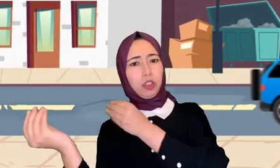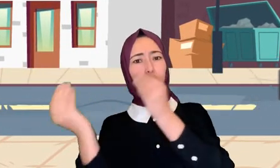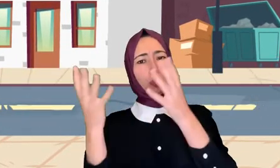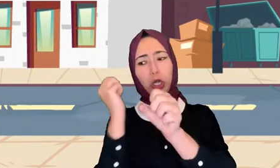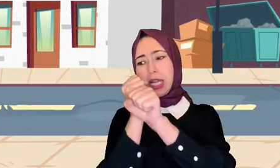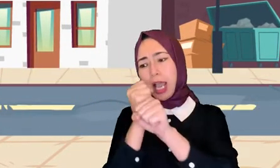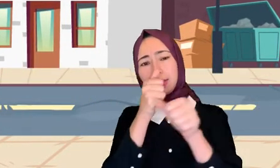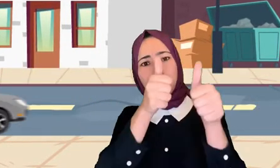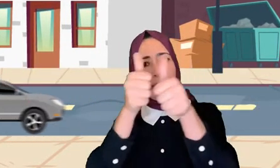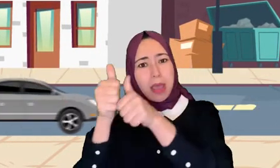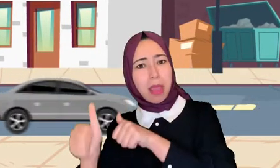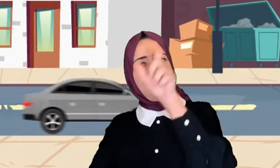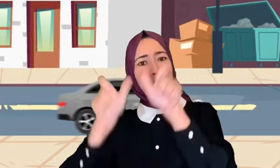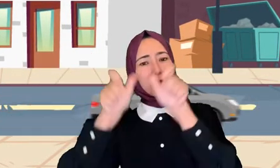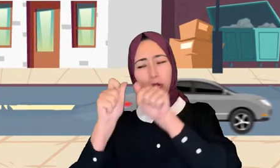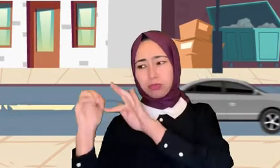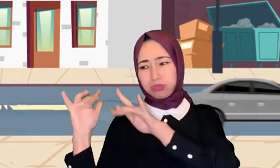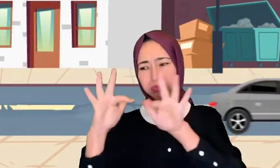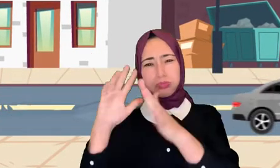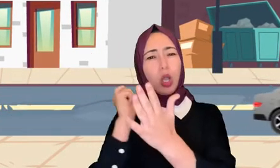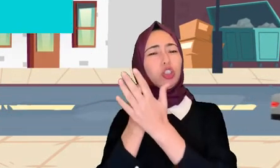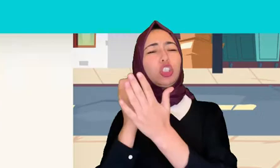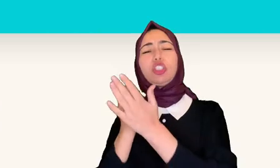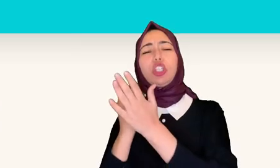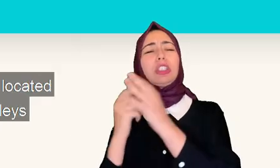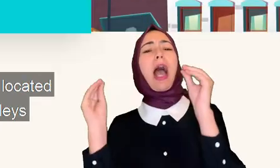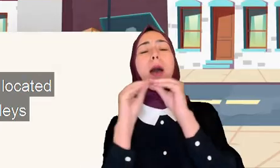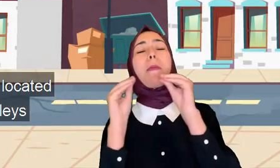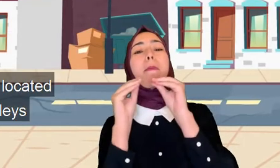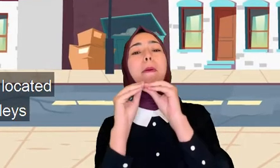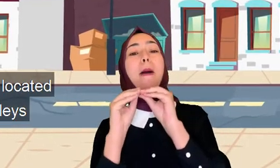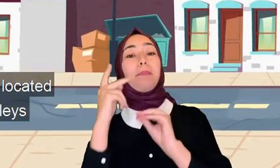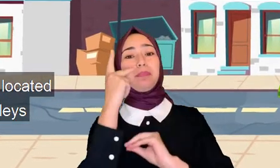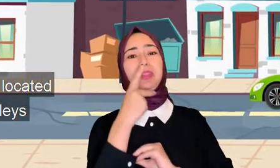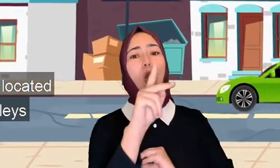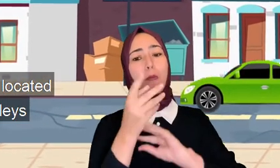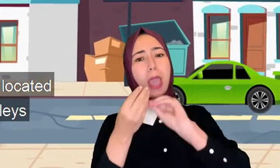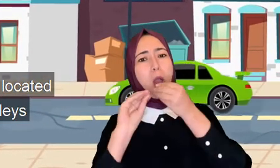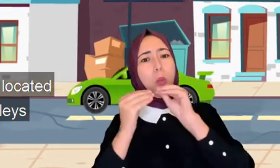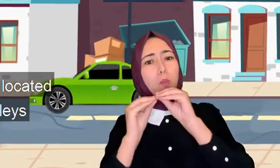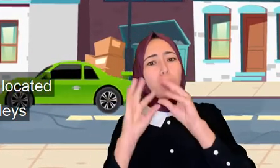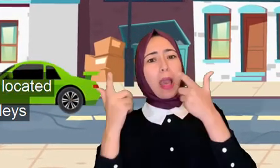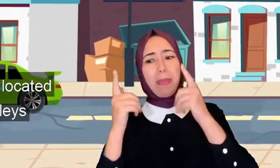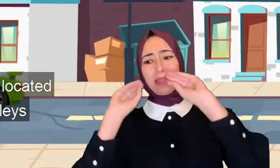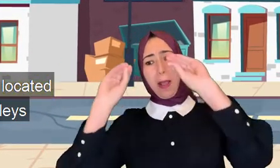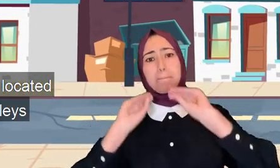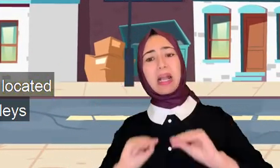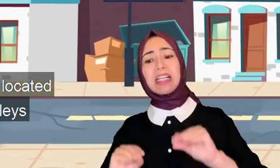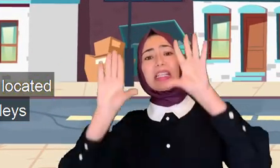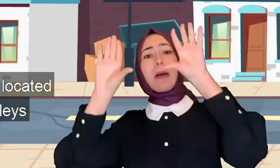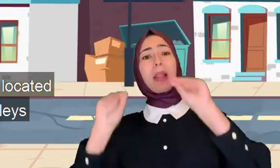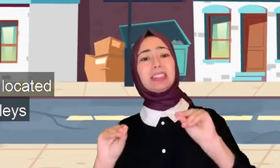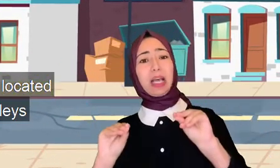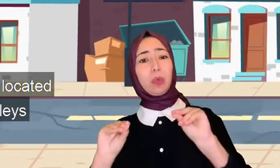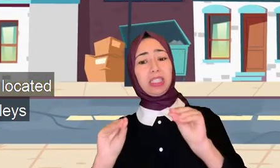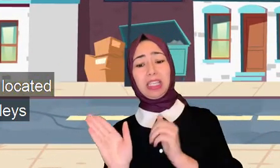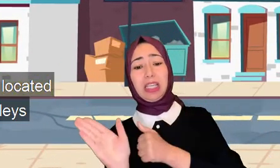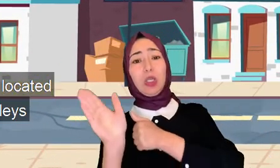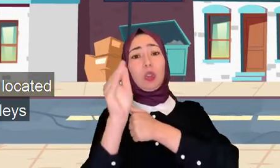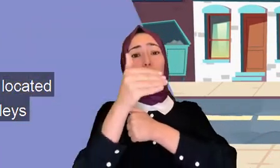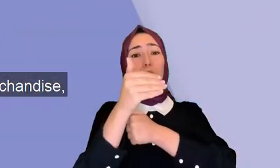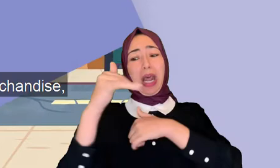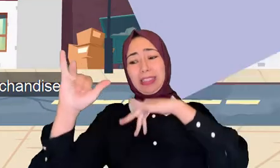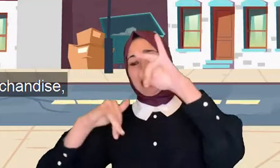داير، وعندها كليونات فيدال ما يقضيوا كان من عندها. المشكلة اللي المغازة متاع يمينة جاية في دورة بين زوز